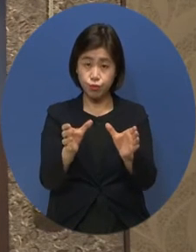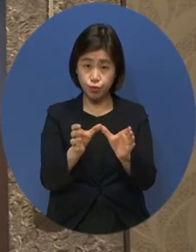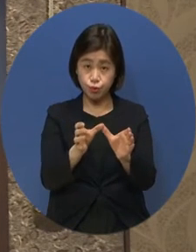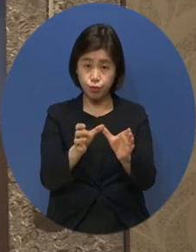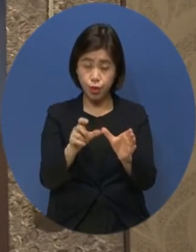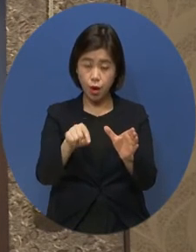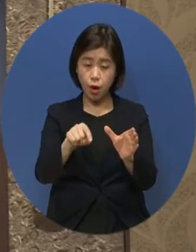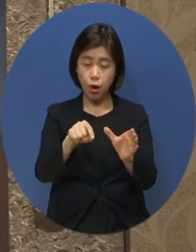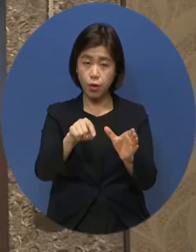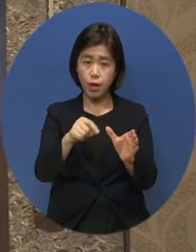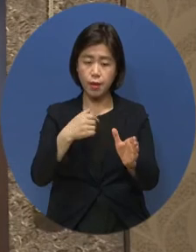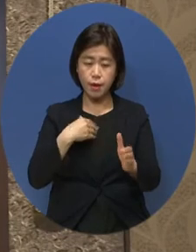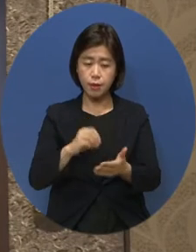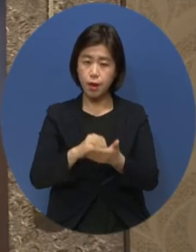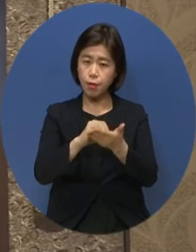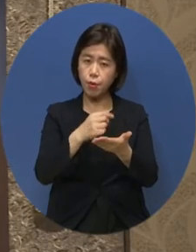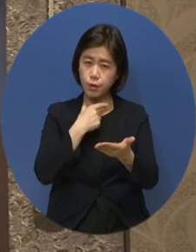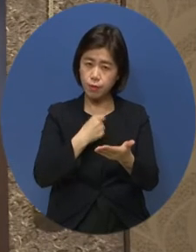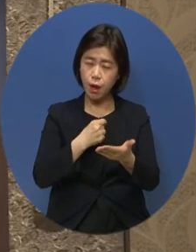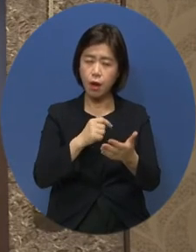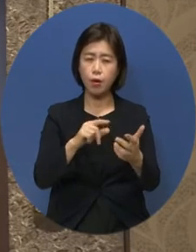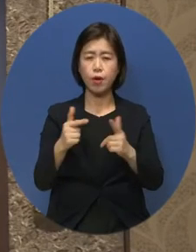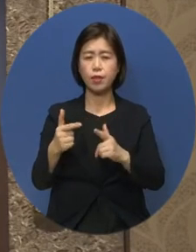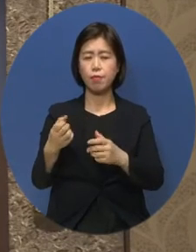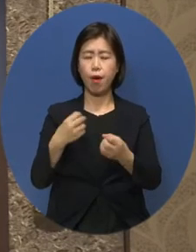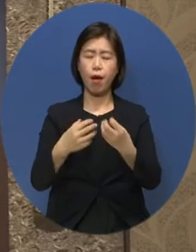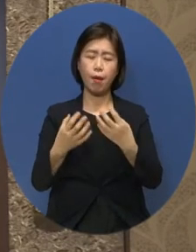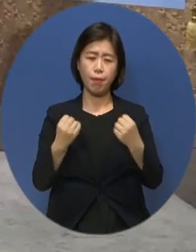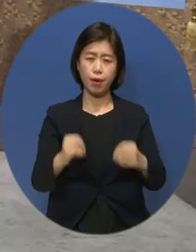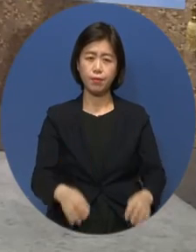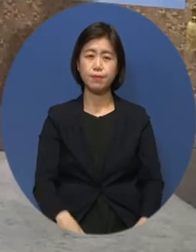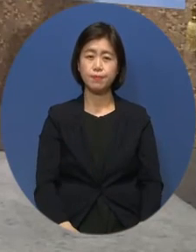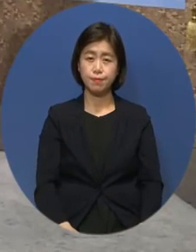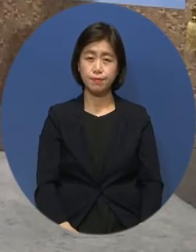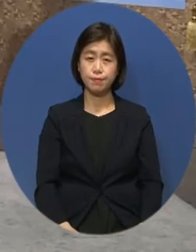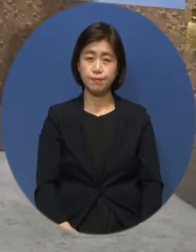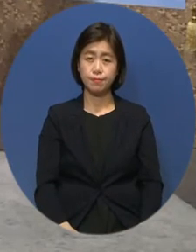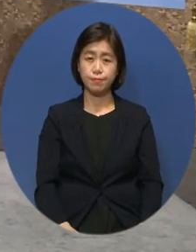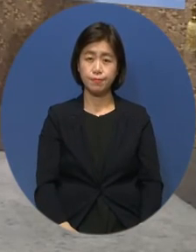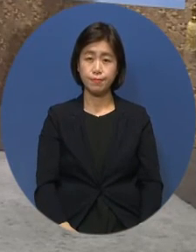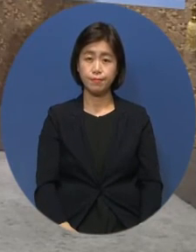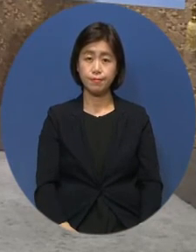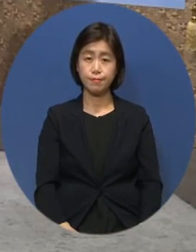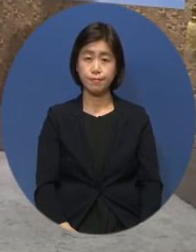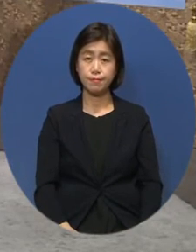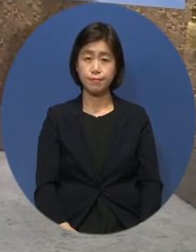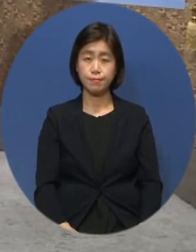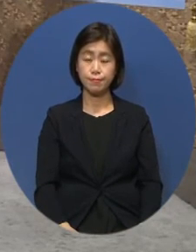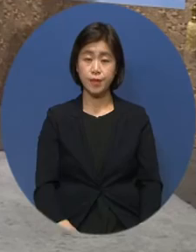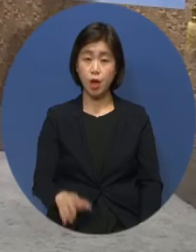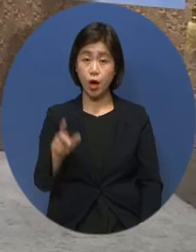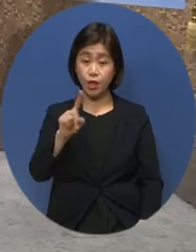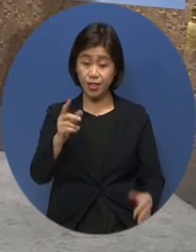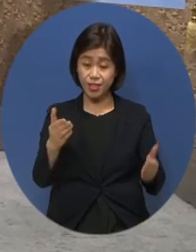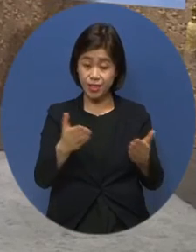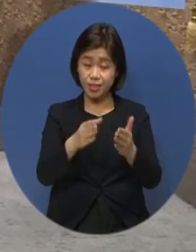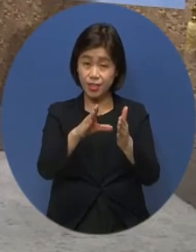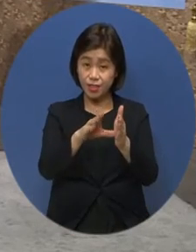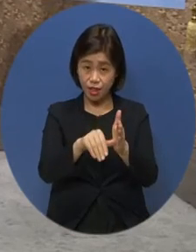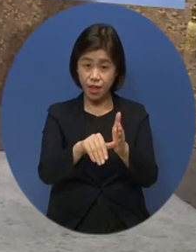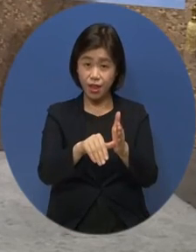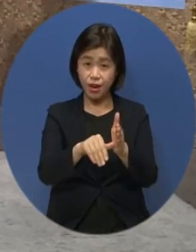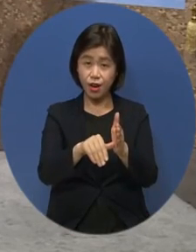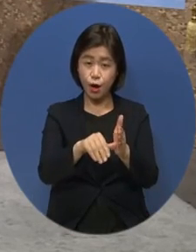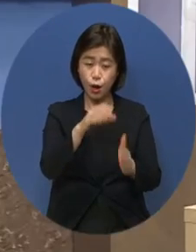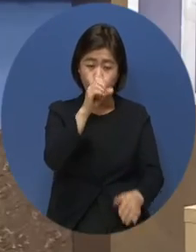전파와 파급력이 어 거품을 알 수 있었어요 4 이게 또 장 단점이 모든 것은 장 단점이 있다고 어떻게